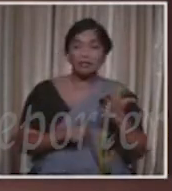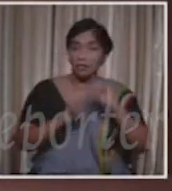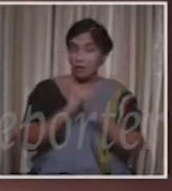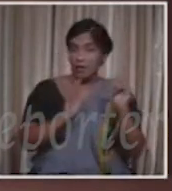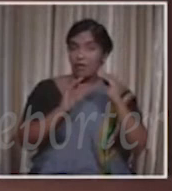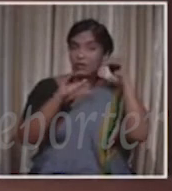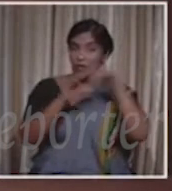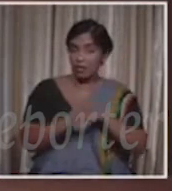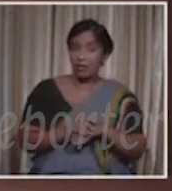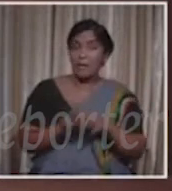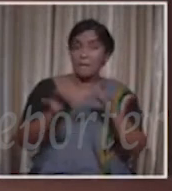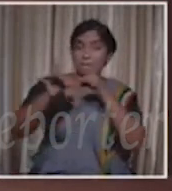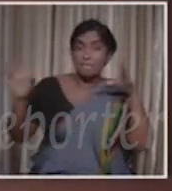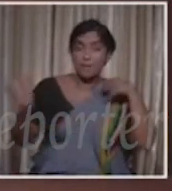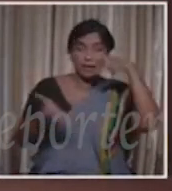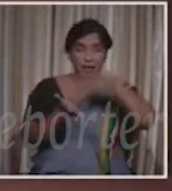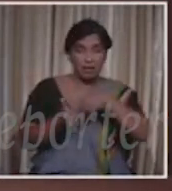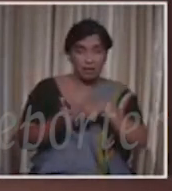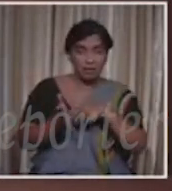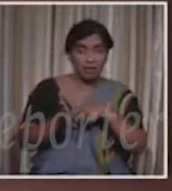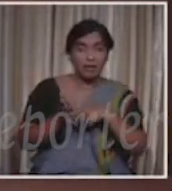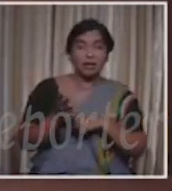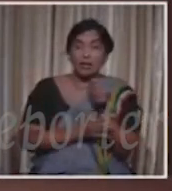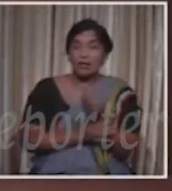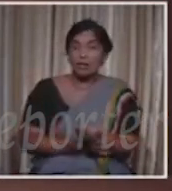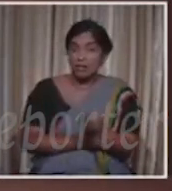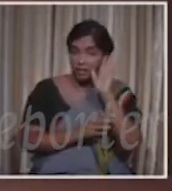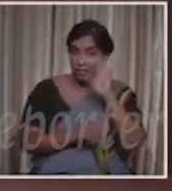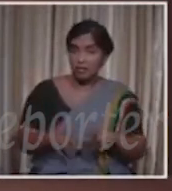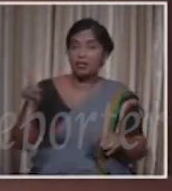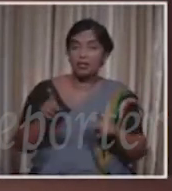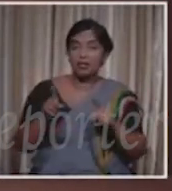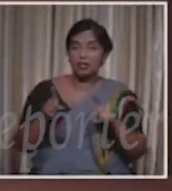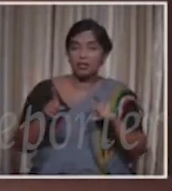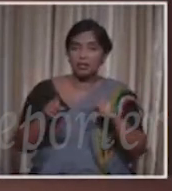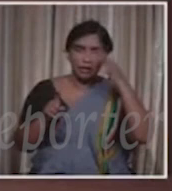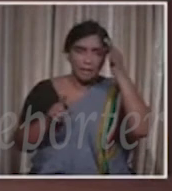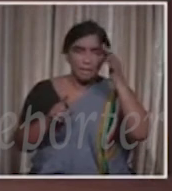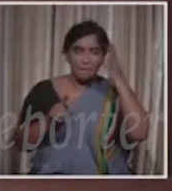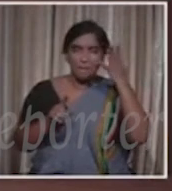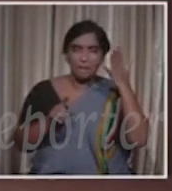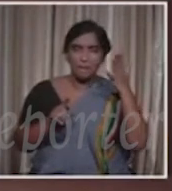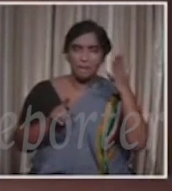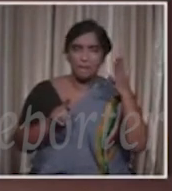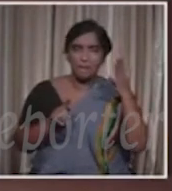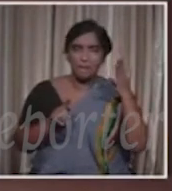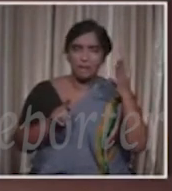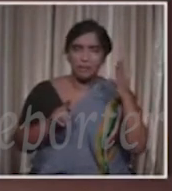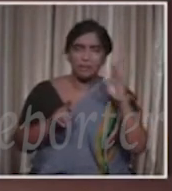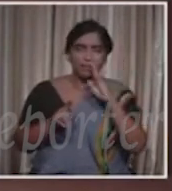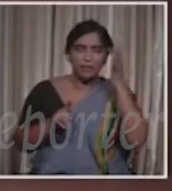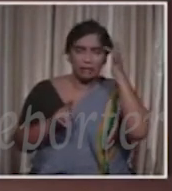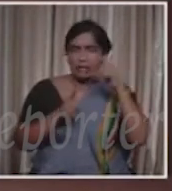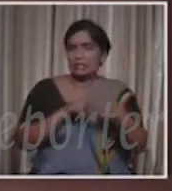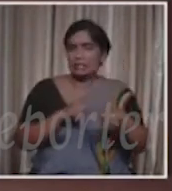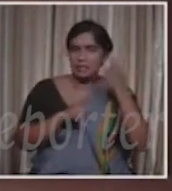ඉන්න මනස නිකම් විකෘති වුණ මොකද අපි කිව්වොත් නිකම් මානසික ආබාධයක් තියෙන අය පවා මානසික ආබාධයක් තියෙන අය පවා ගෙනව